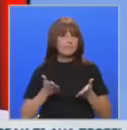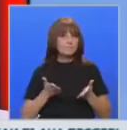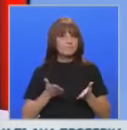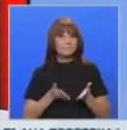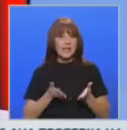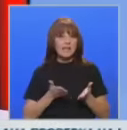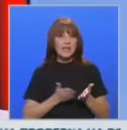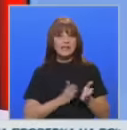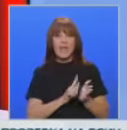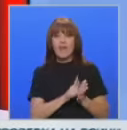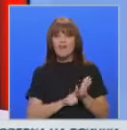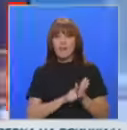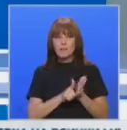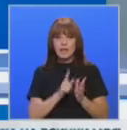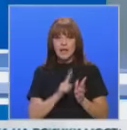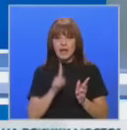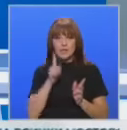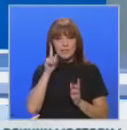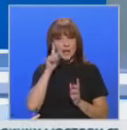никой не знае какво може да се случи.